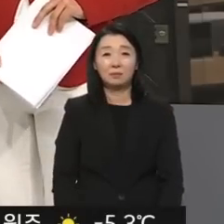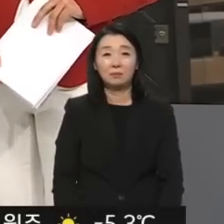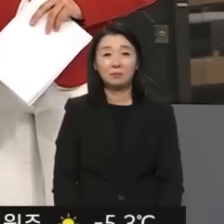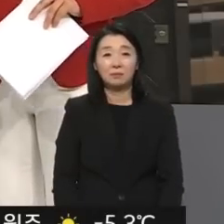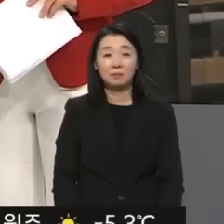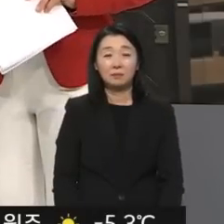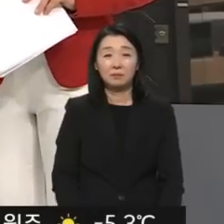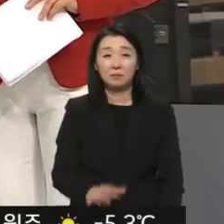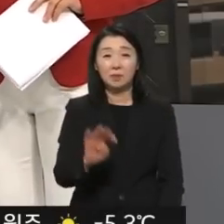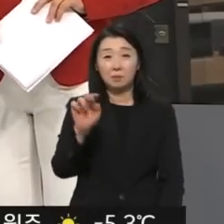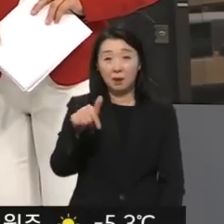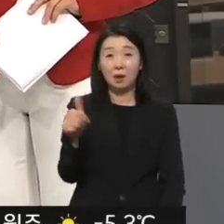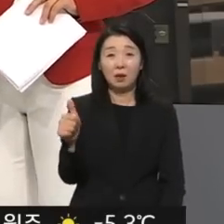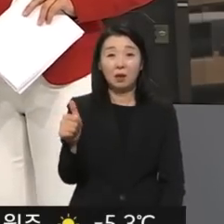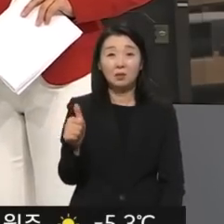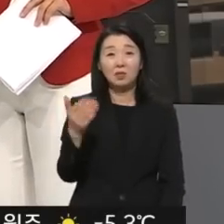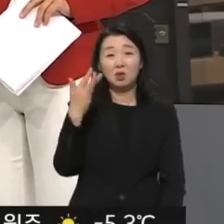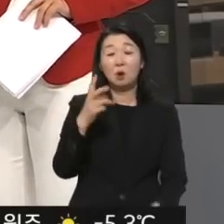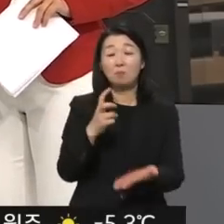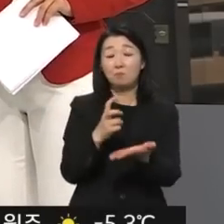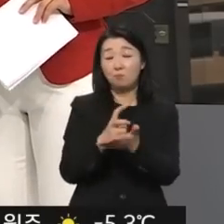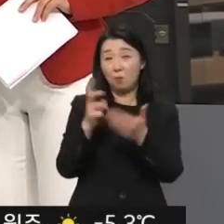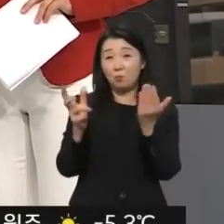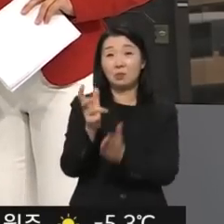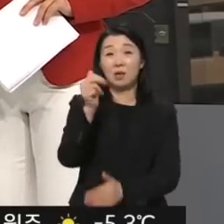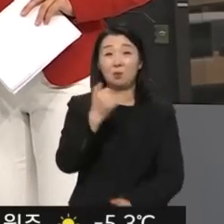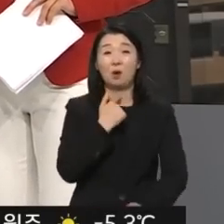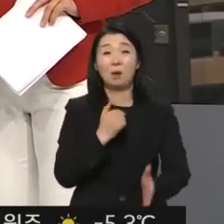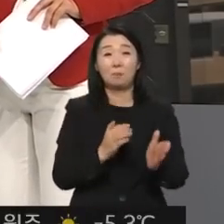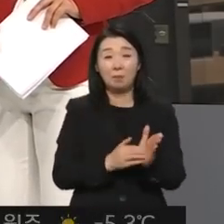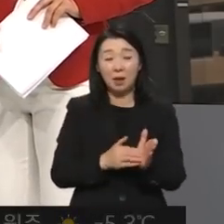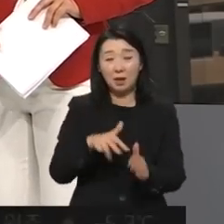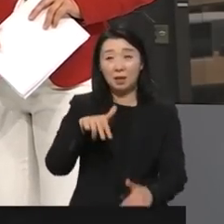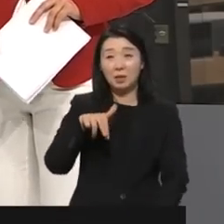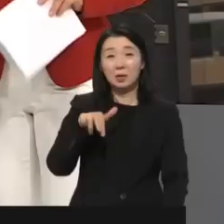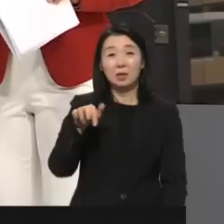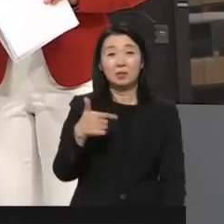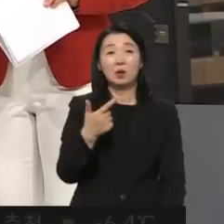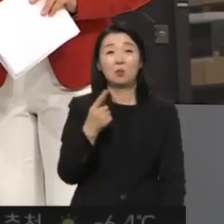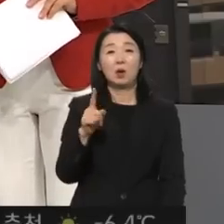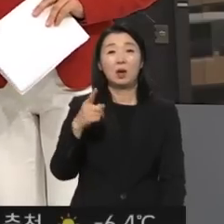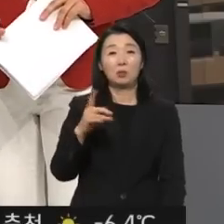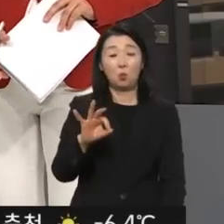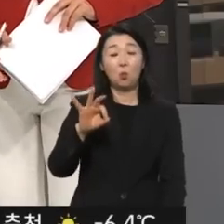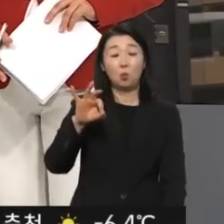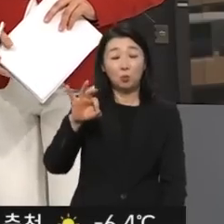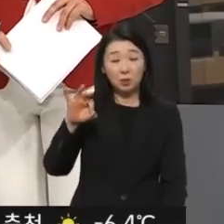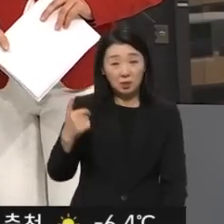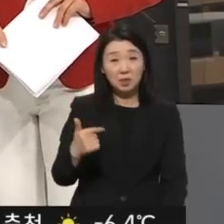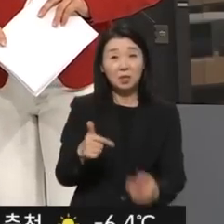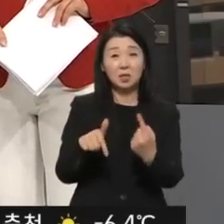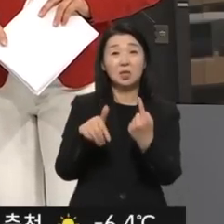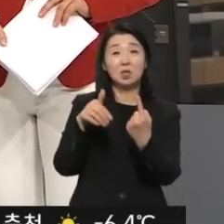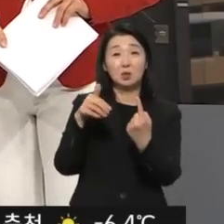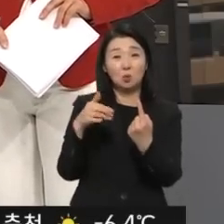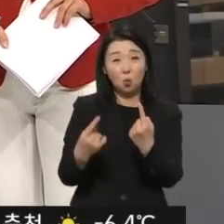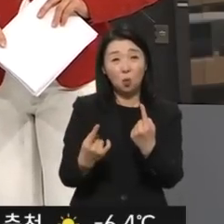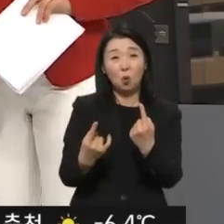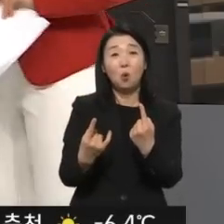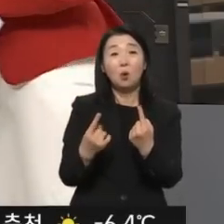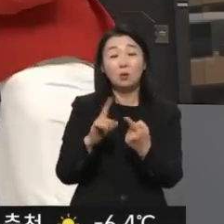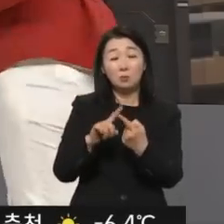박 의원은 직전 법무부 장관이기도 했죠. 당시 천화동인 1호의 소유주 그분에 대한 수사 이랬다고